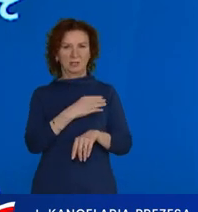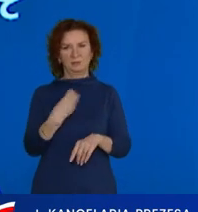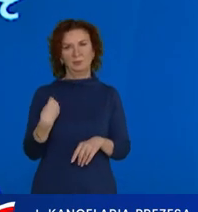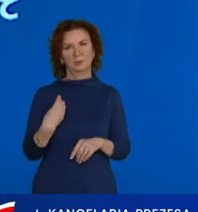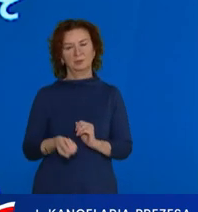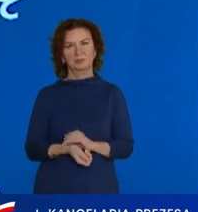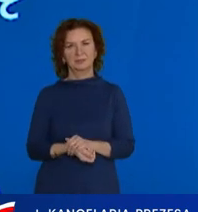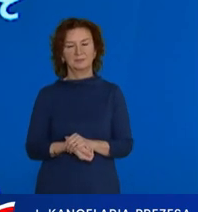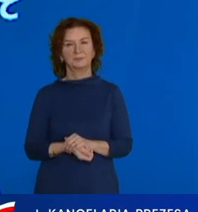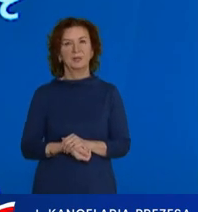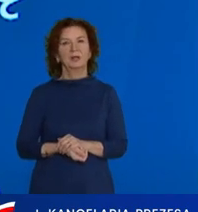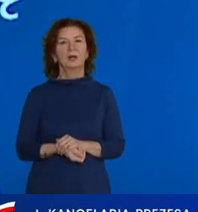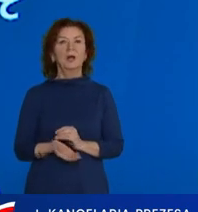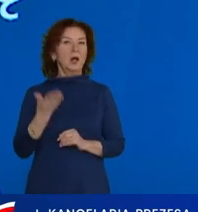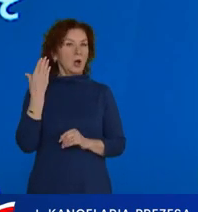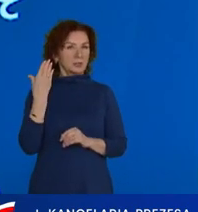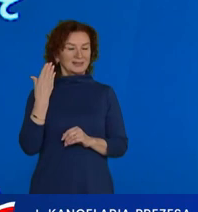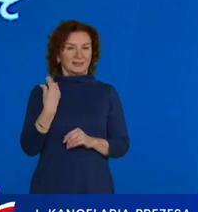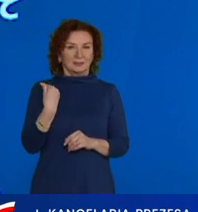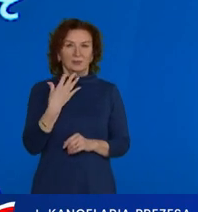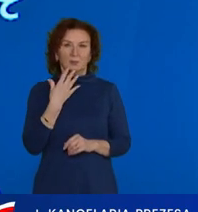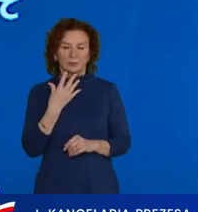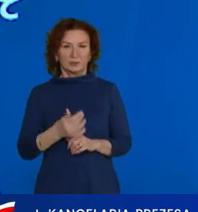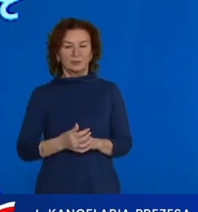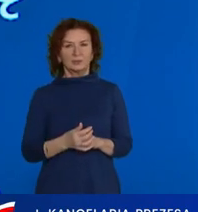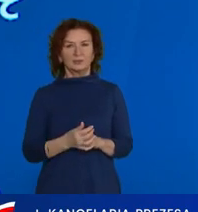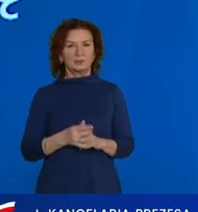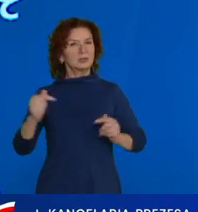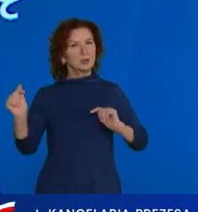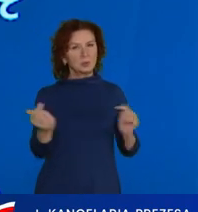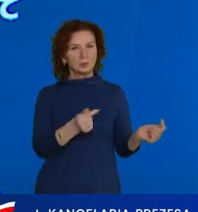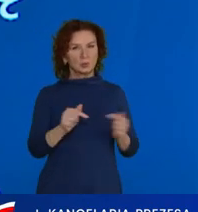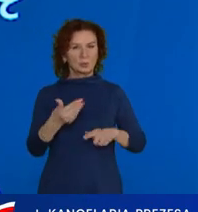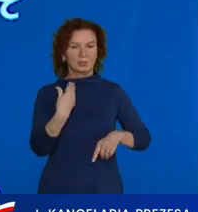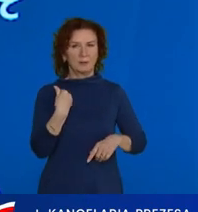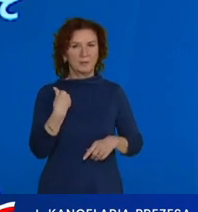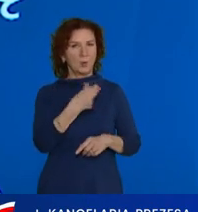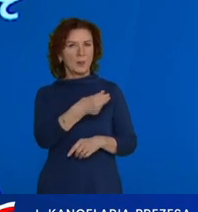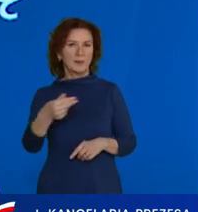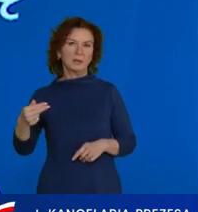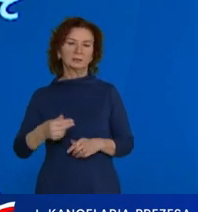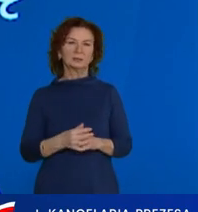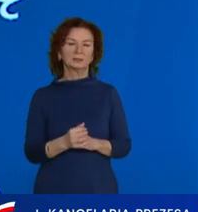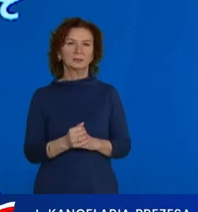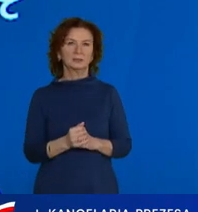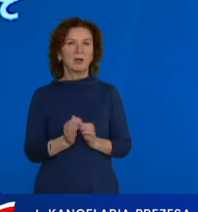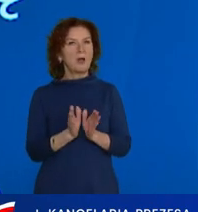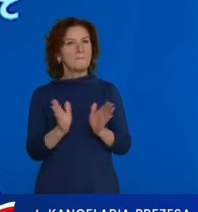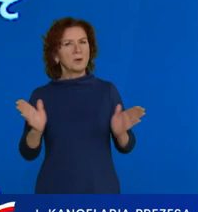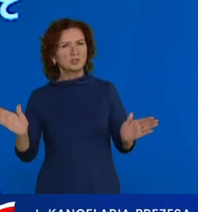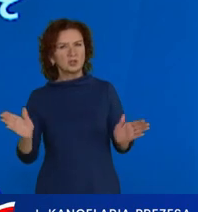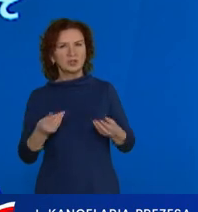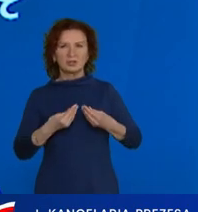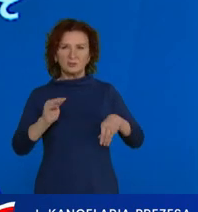podkreślać. Proszę państwa, ostatnio mówiliśmy też i dyskutowaliśmy na temat poszerzenia